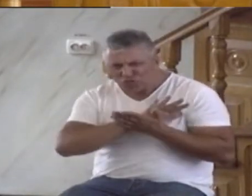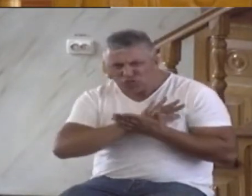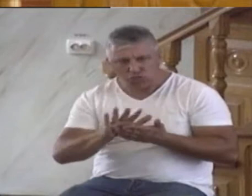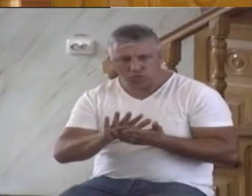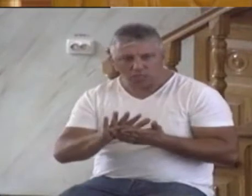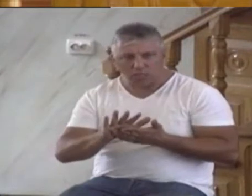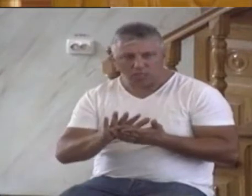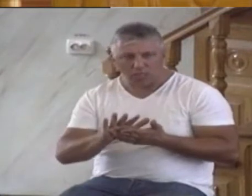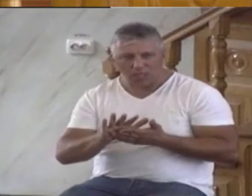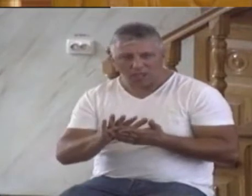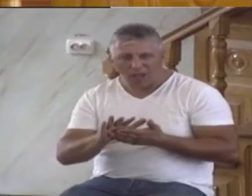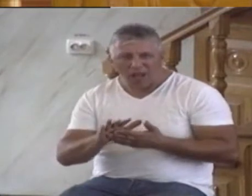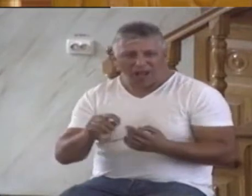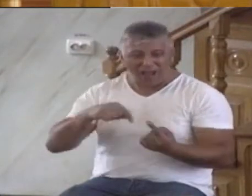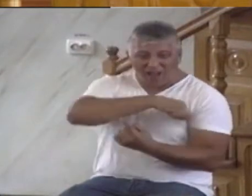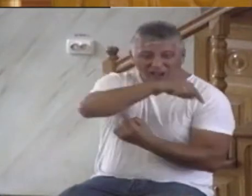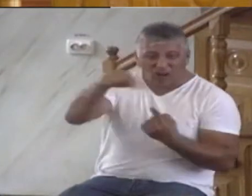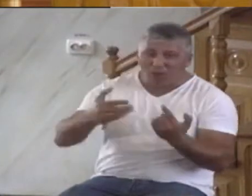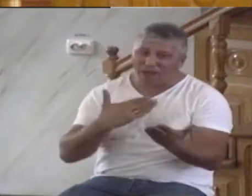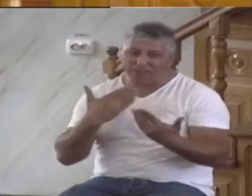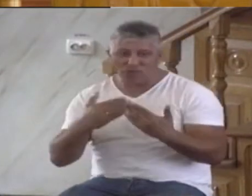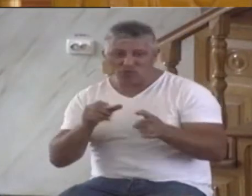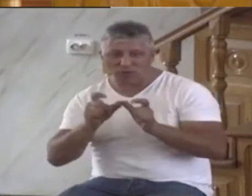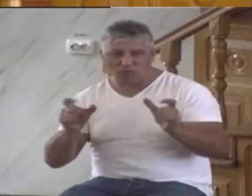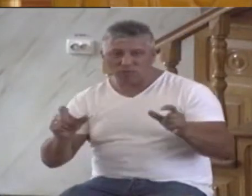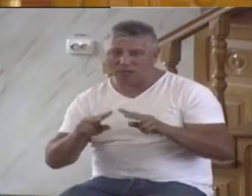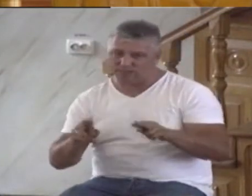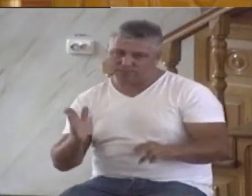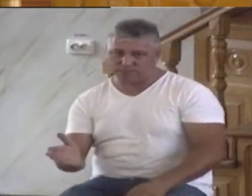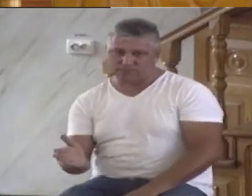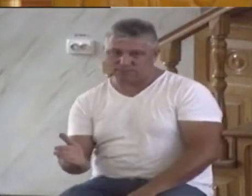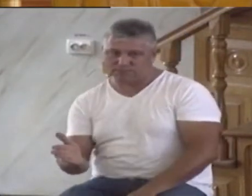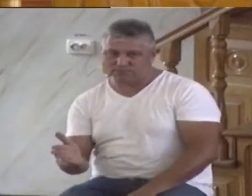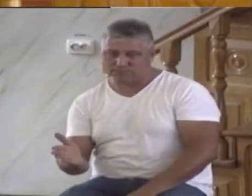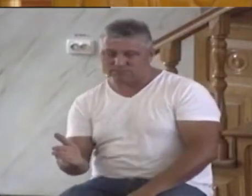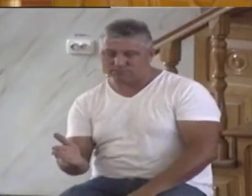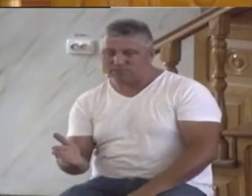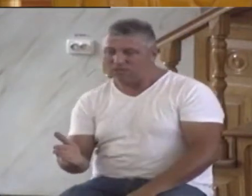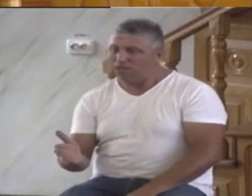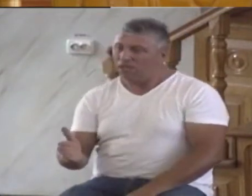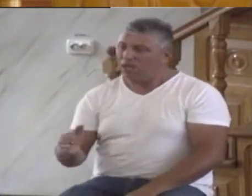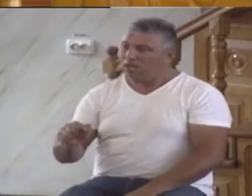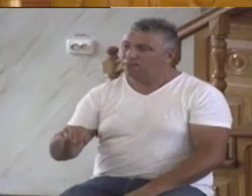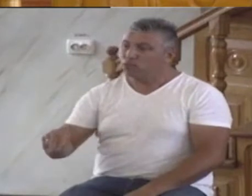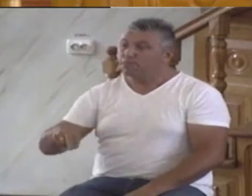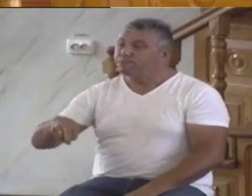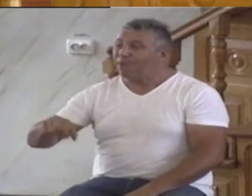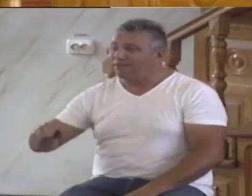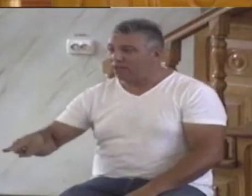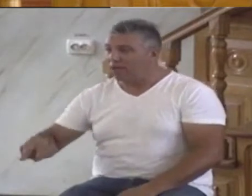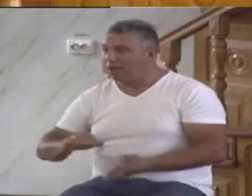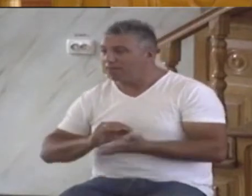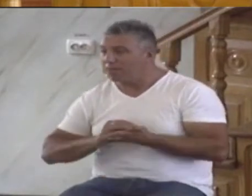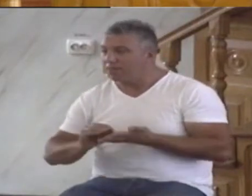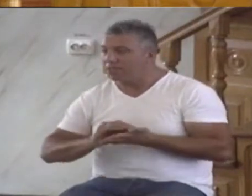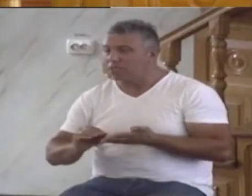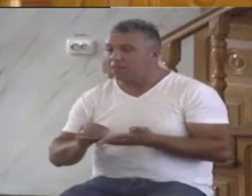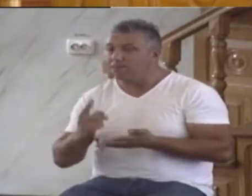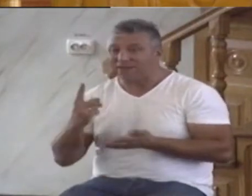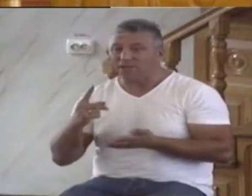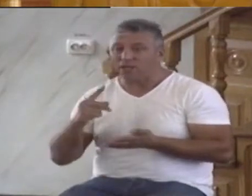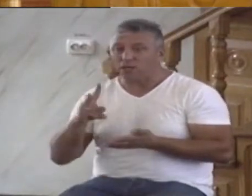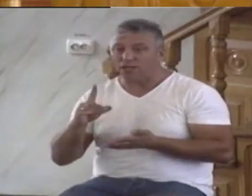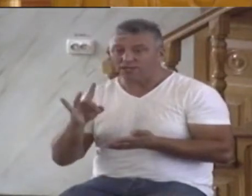проповедует. Послушайте, что говорит по этому поводу апостол Павел, 1 Коринфянам 4 глава